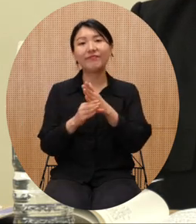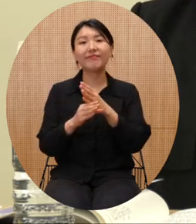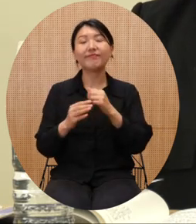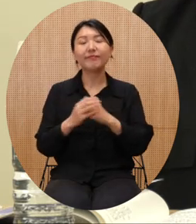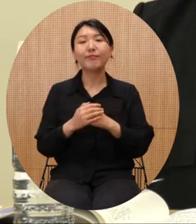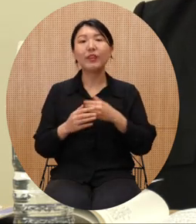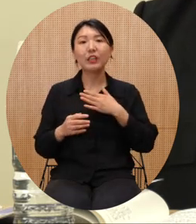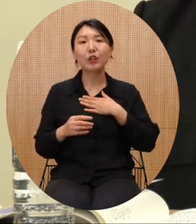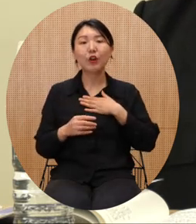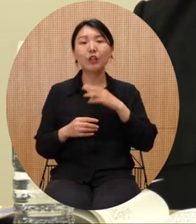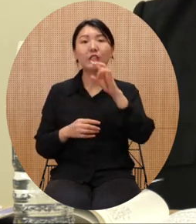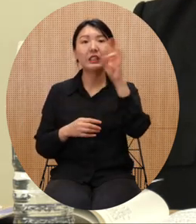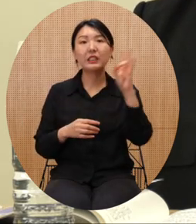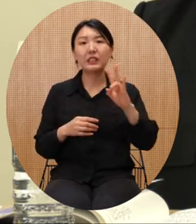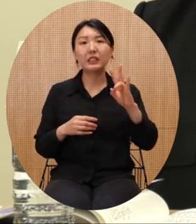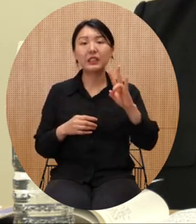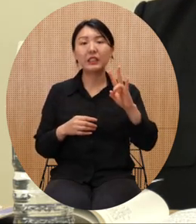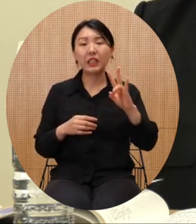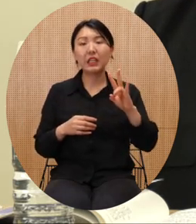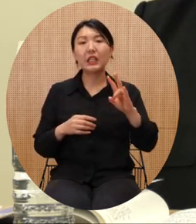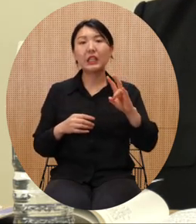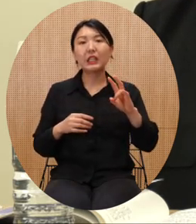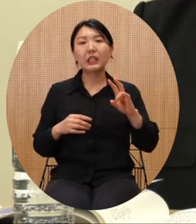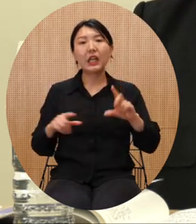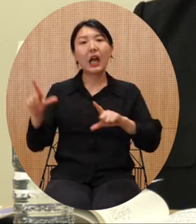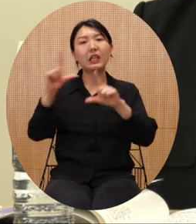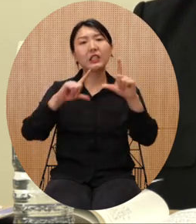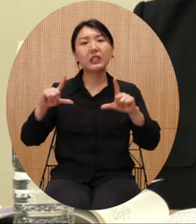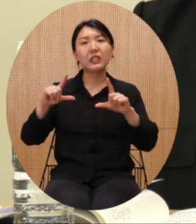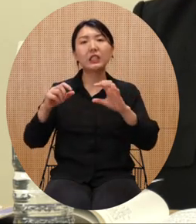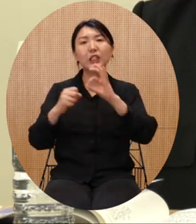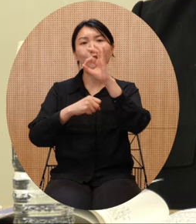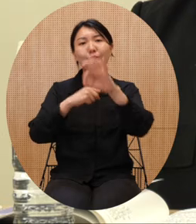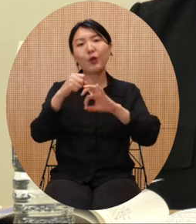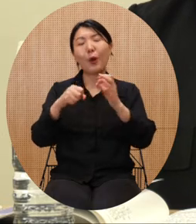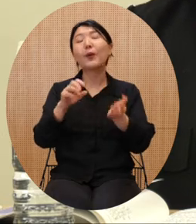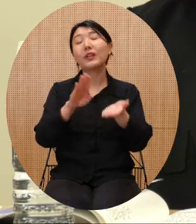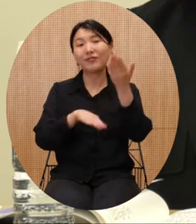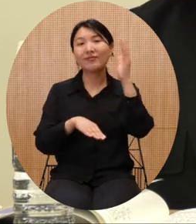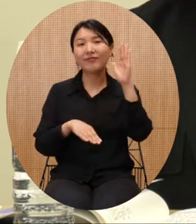저는 시흥시에서 거주한 지 이제 10년이 넘었는데,